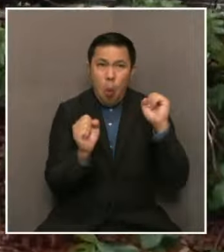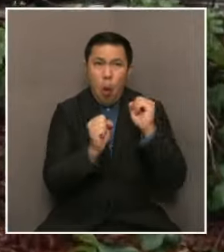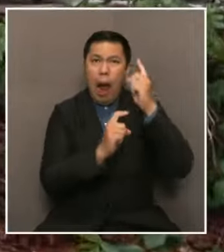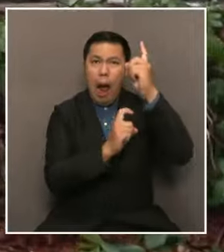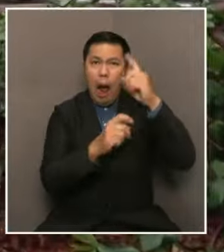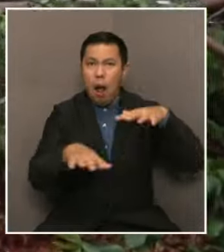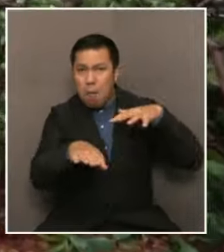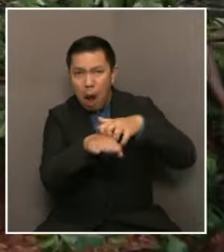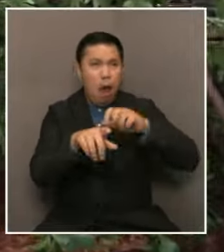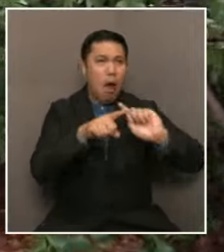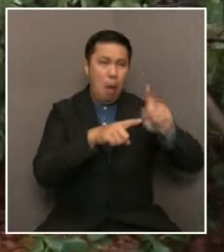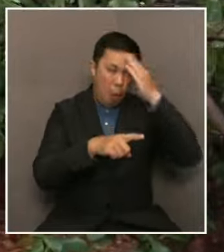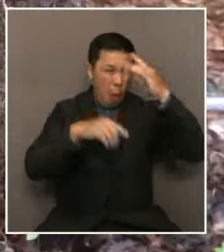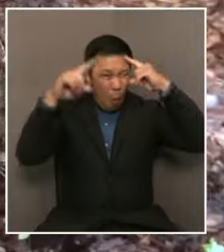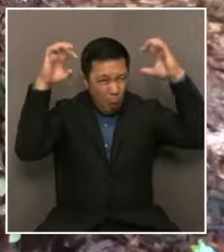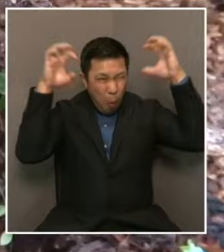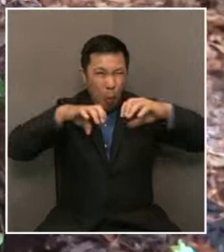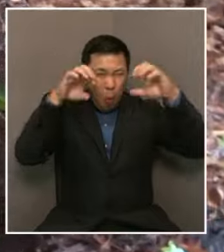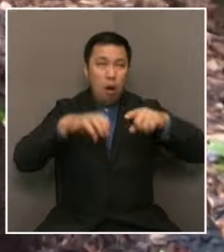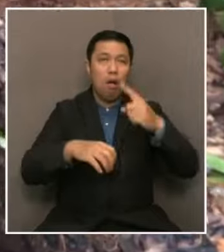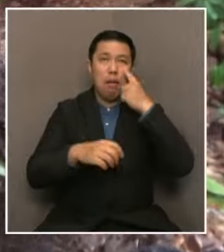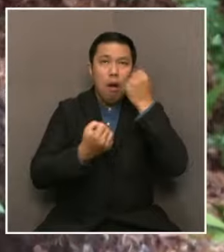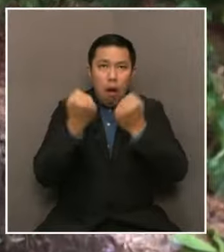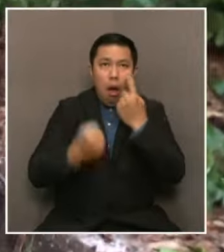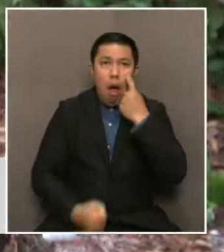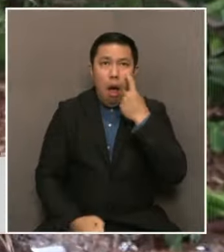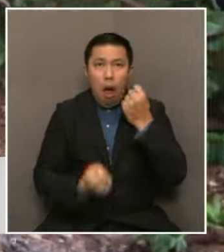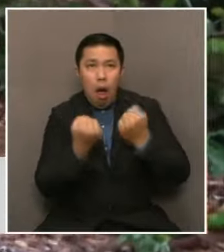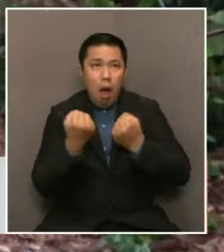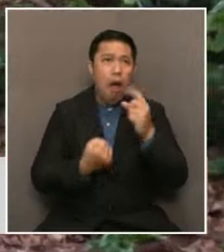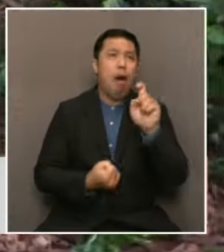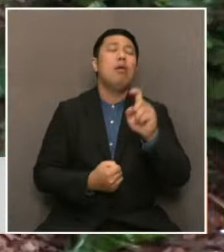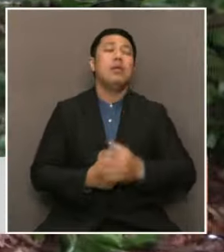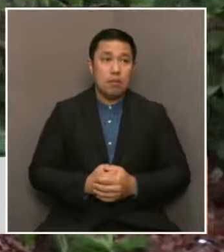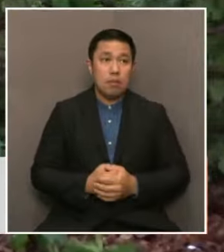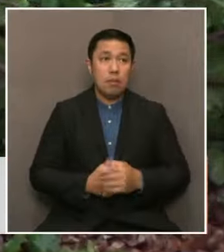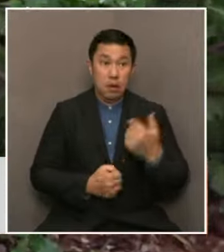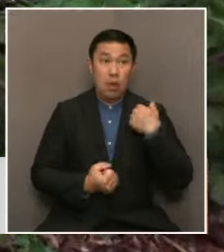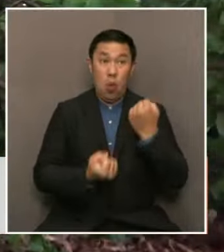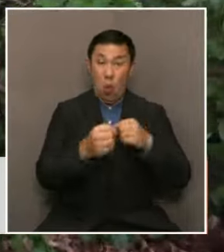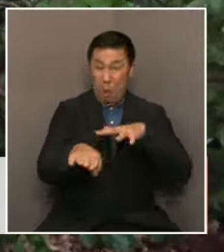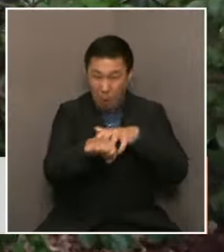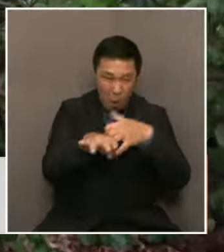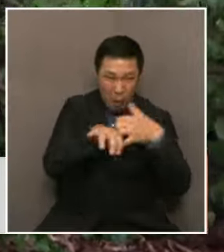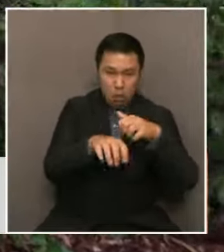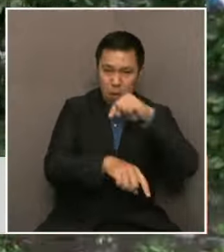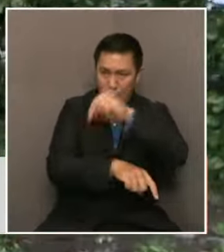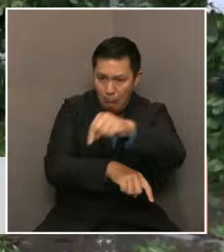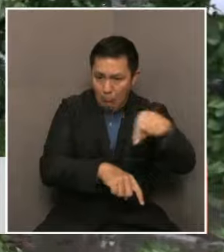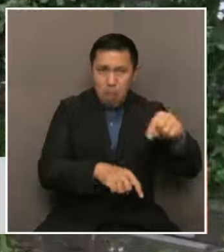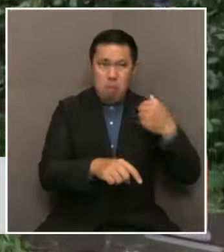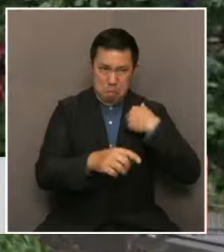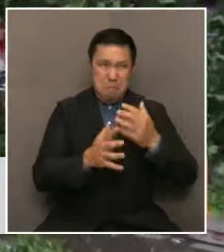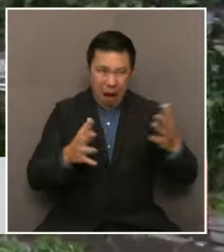เนื่องจากพายุกระหน่ำอย่างหนักส่งผลต่อทัศนวิสัยโดยมีรายงานเกิดอุบัติเหตุรถชนกันหลายจุดนะครับแล้วก็มีเหตุ